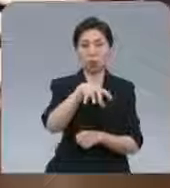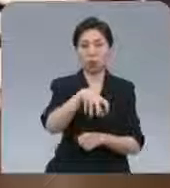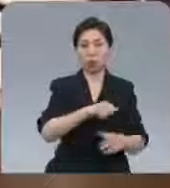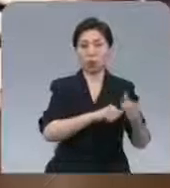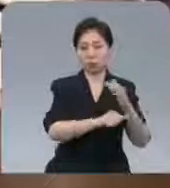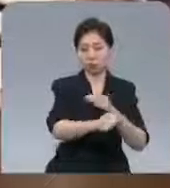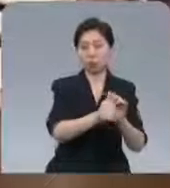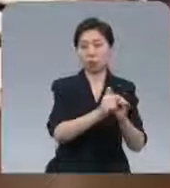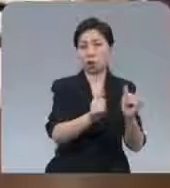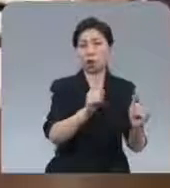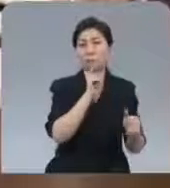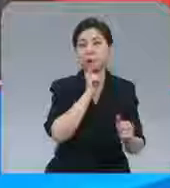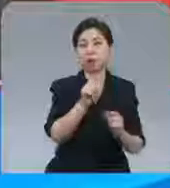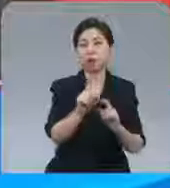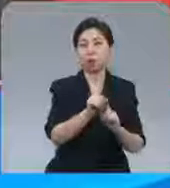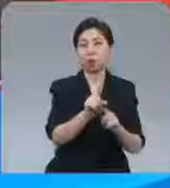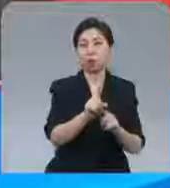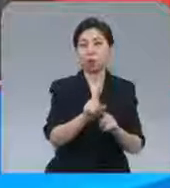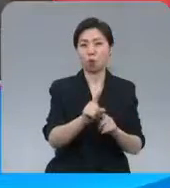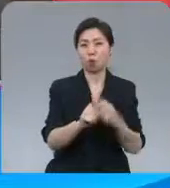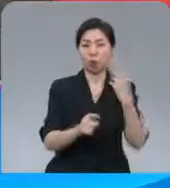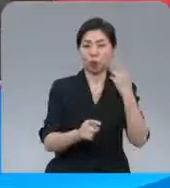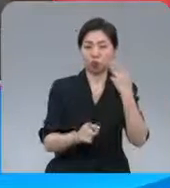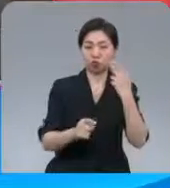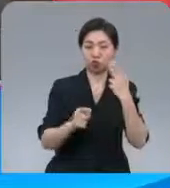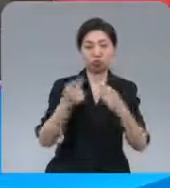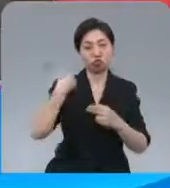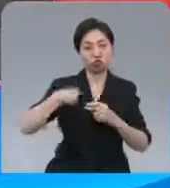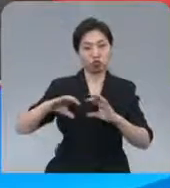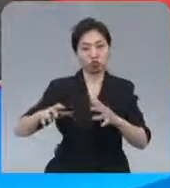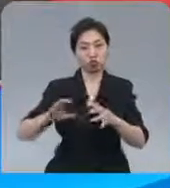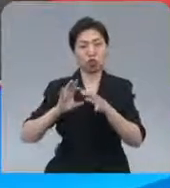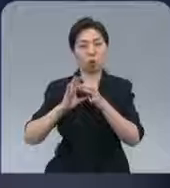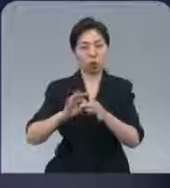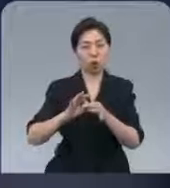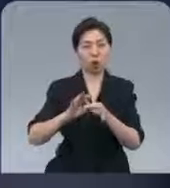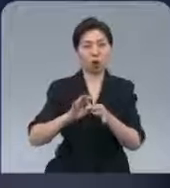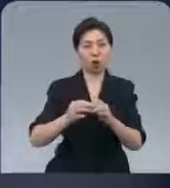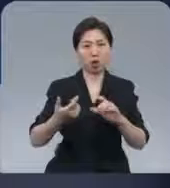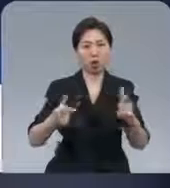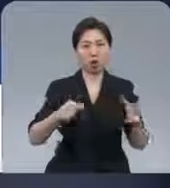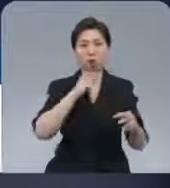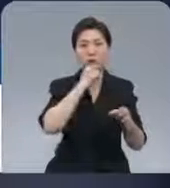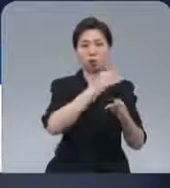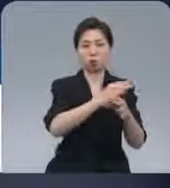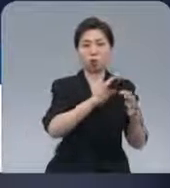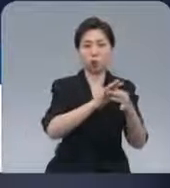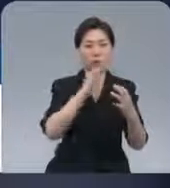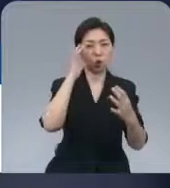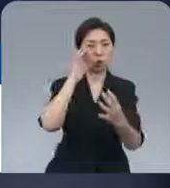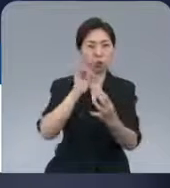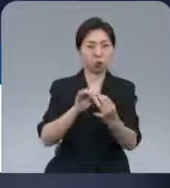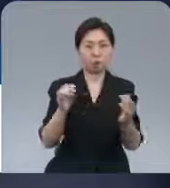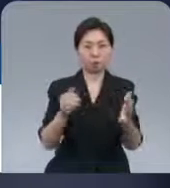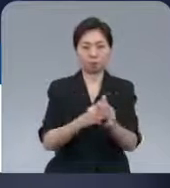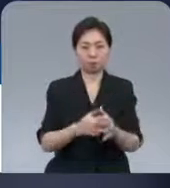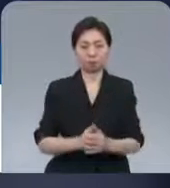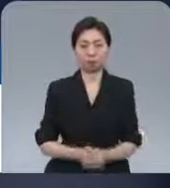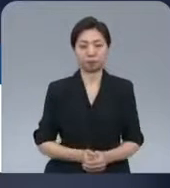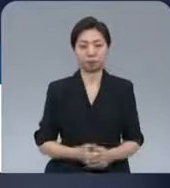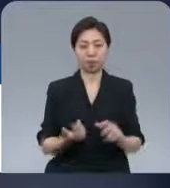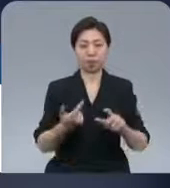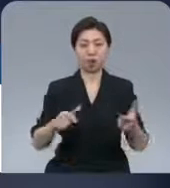подчеркнул что отношения двух стран должны быть ясными и честными разногласия должны быть урегулированы совместными усилиями